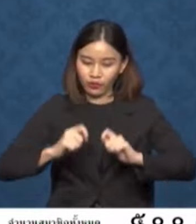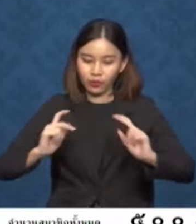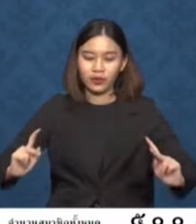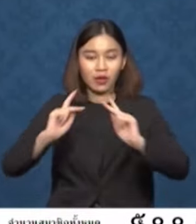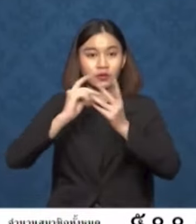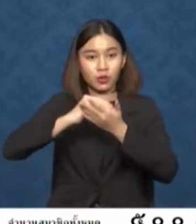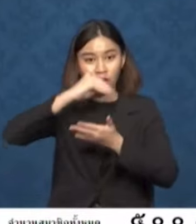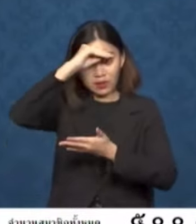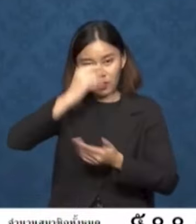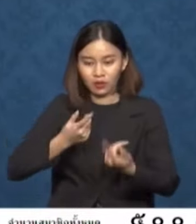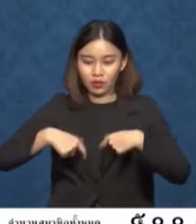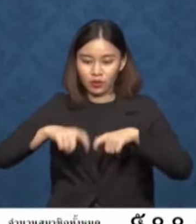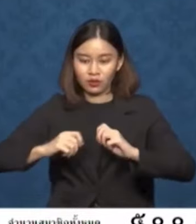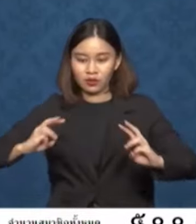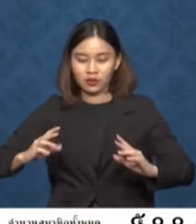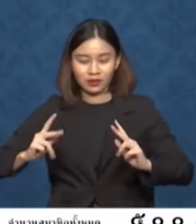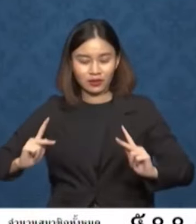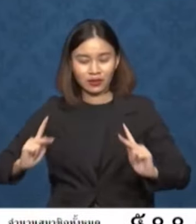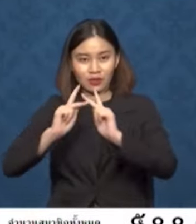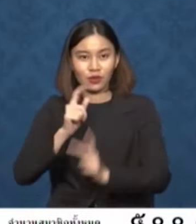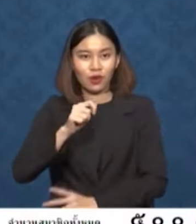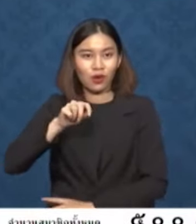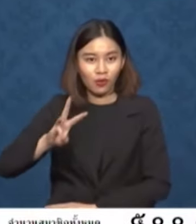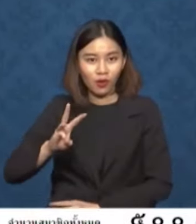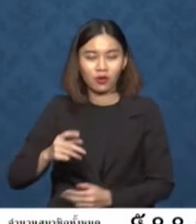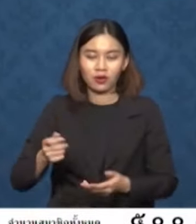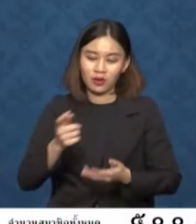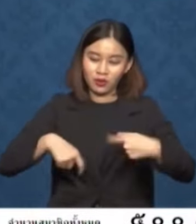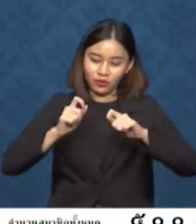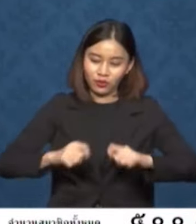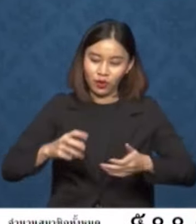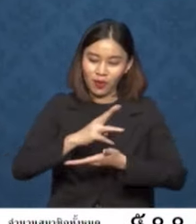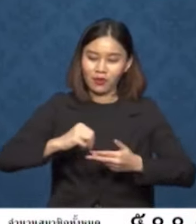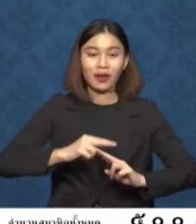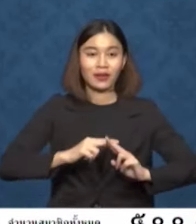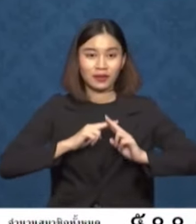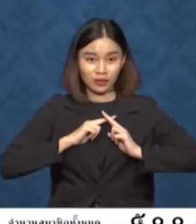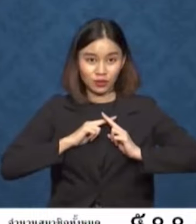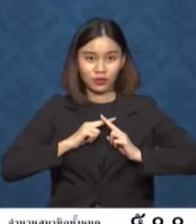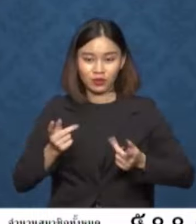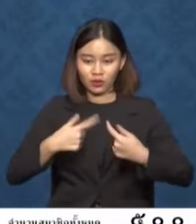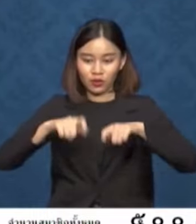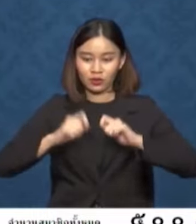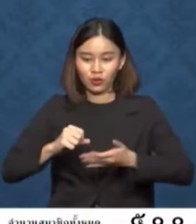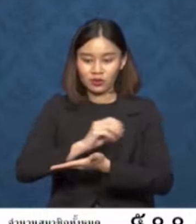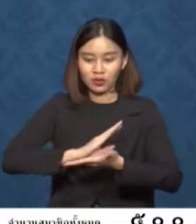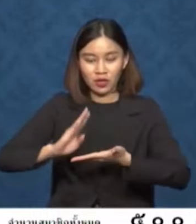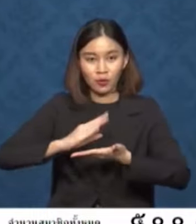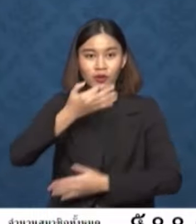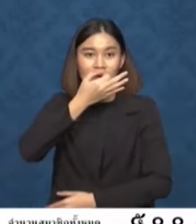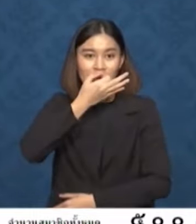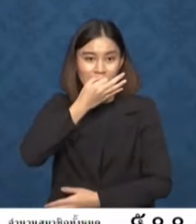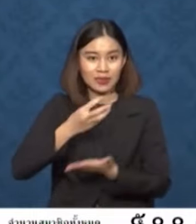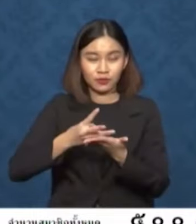ศึกษาเซ็น Mกับกระทรวงอุดมเซ็น Mกับมหาวิลัยเอกชนแล้วเซ็น Mกับสถาบันคุณวุฒิ